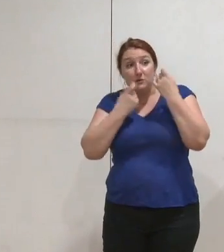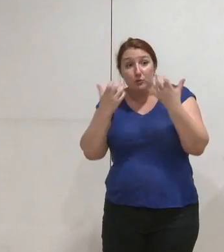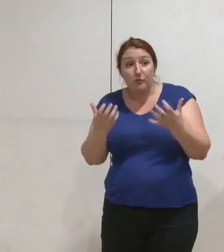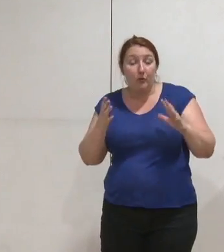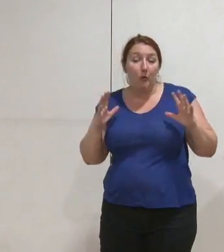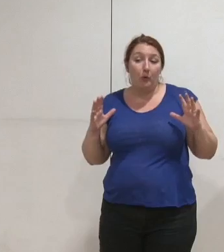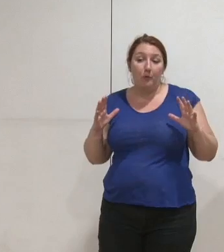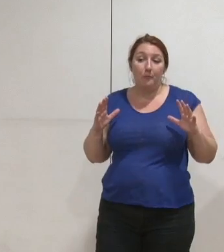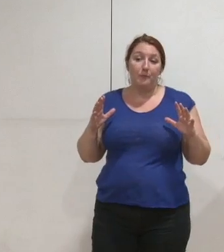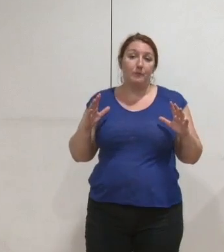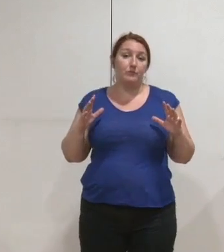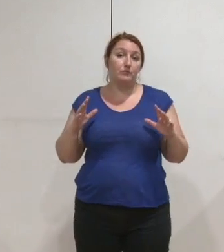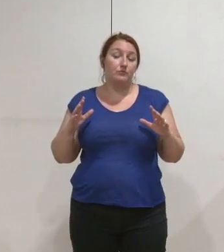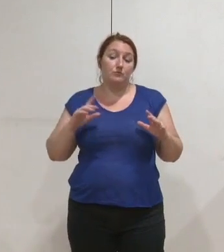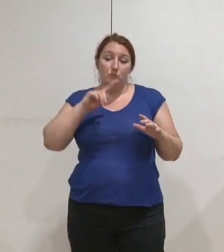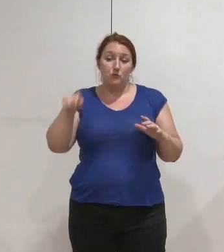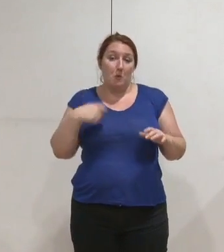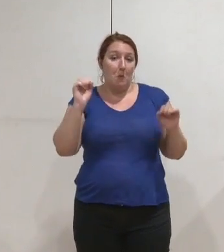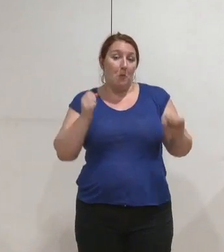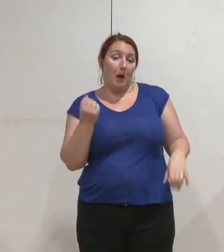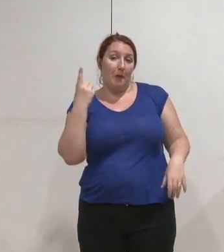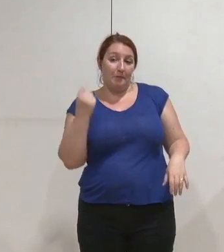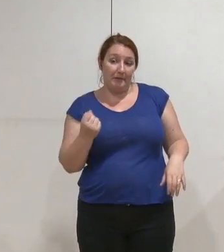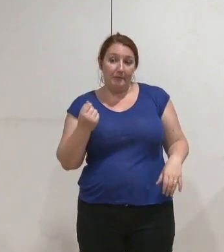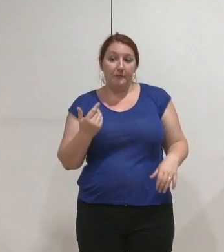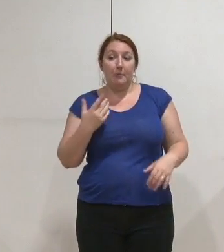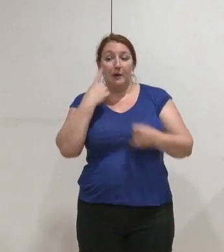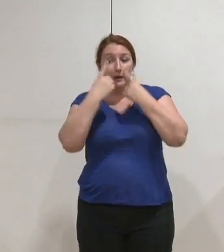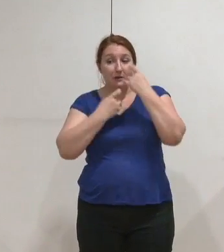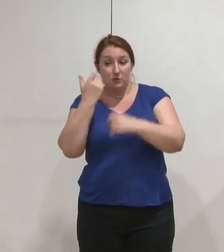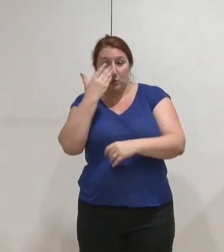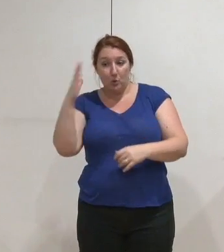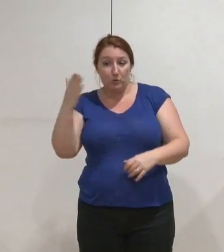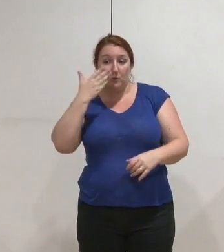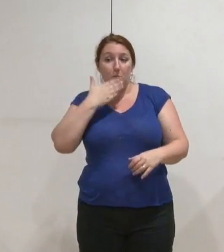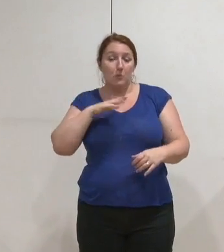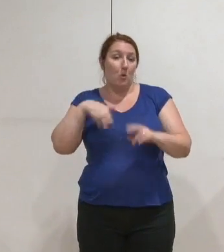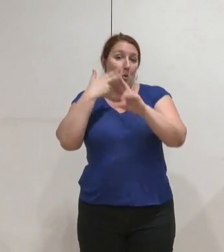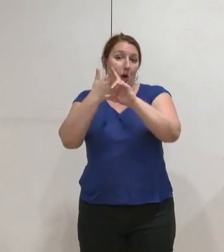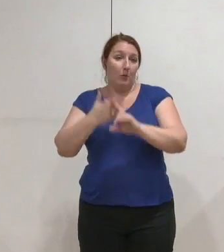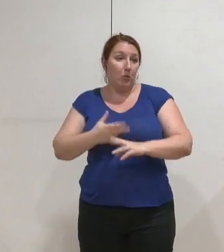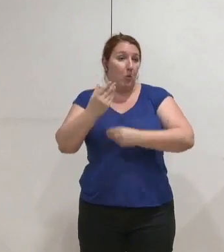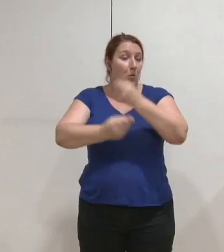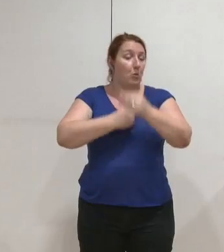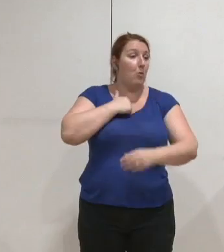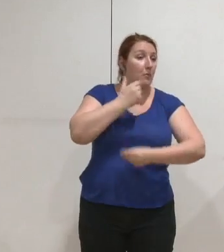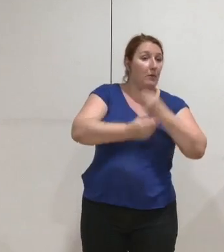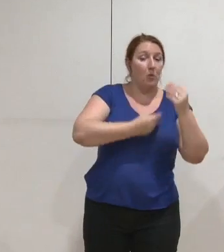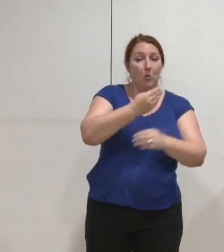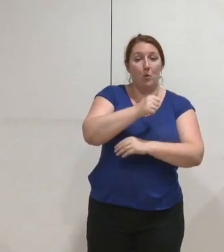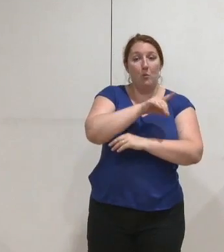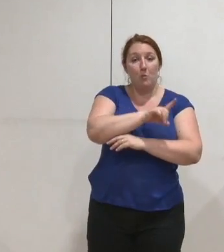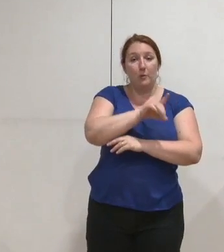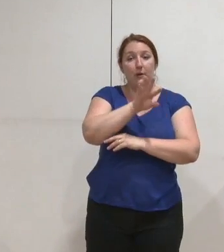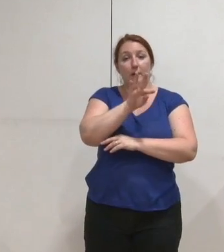et donc sur ce point ça les choses peuvent aller vite et puis s'il y a des questions le mieux c'est que l'on puisse soit moi soit mod de